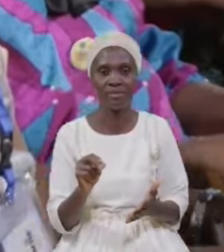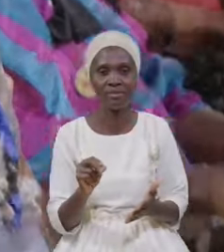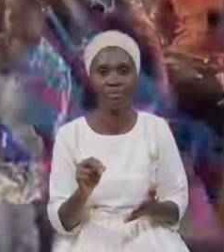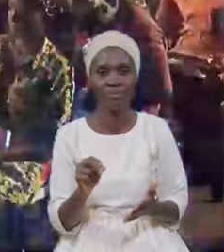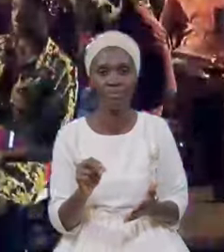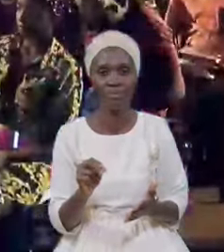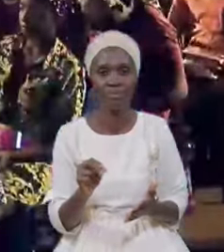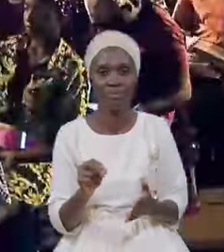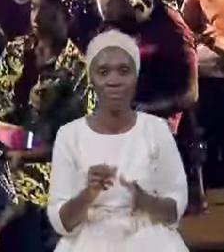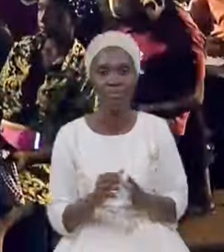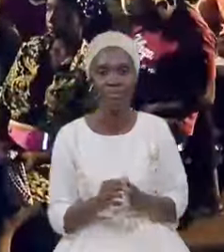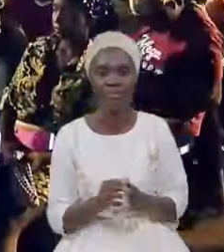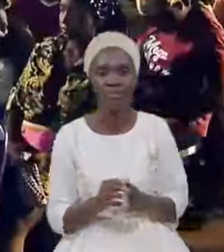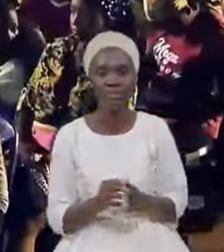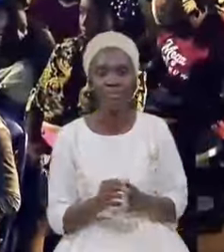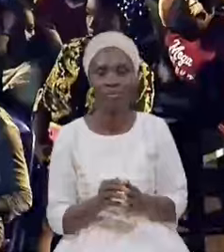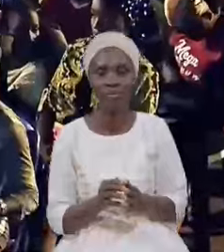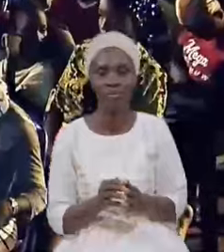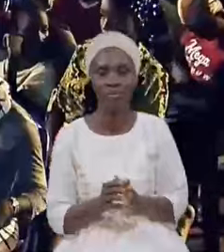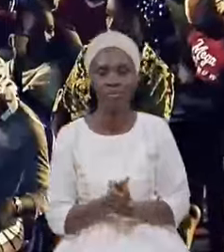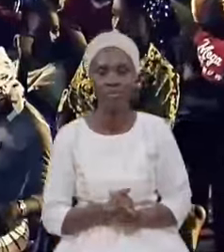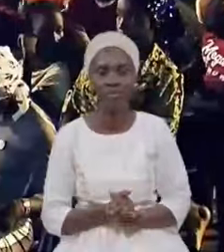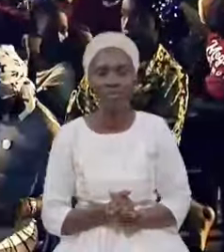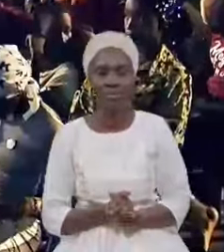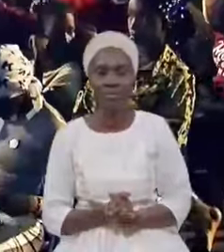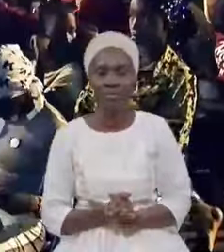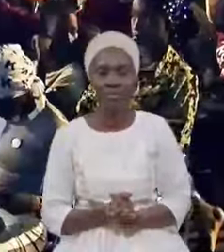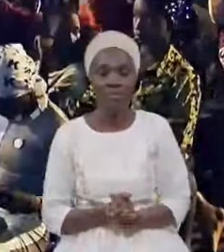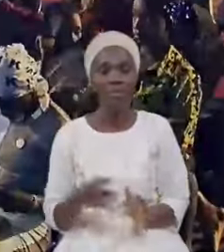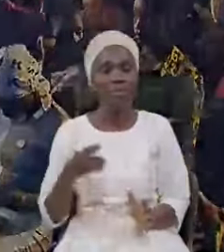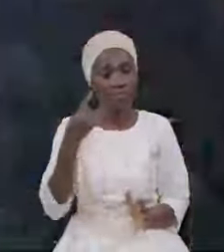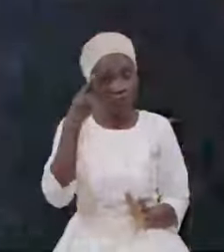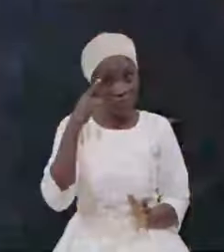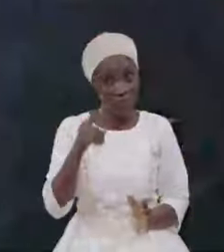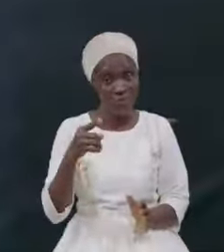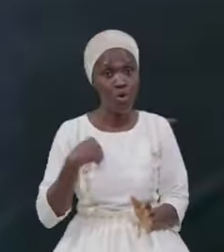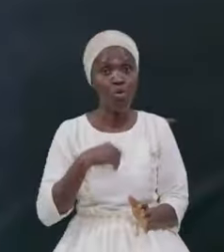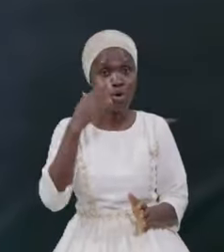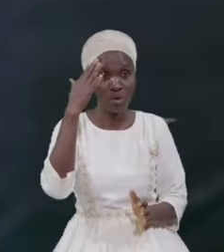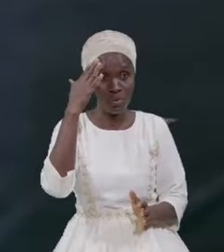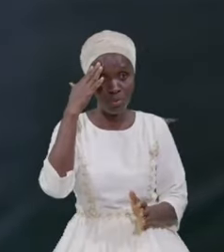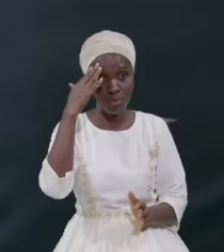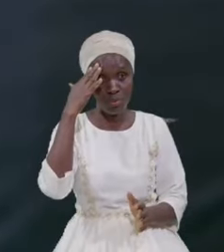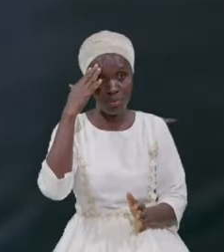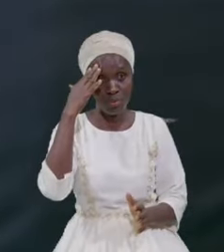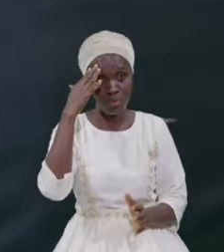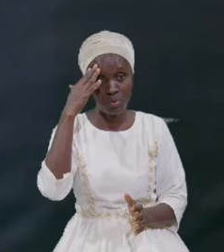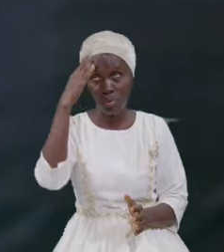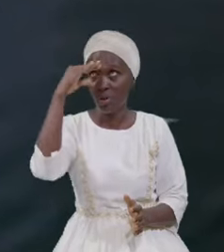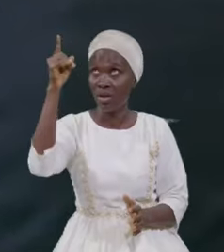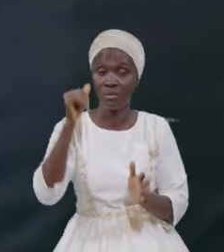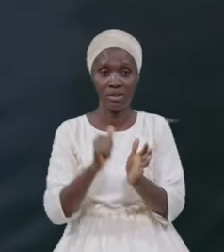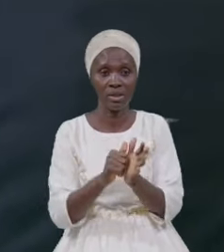lisons le verset 30. Car nous connaissons celui qui a dit, à moi la